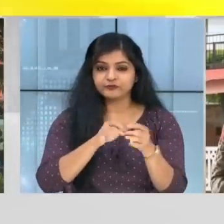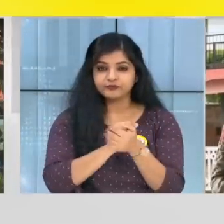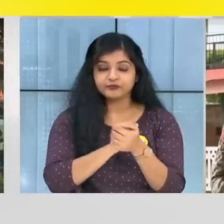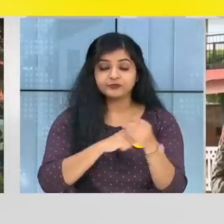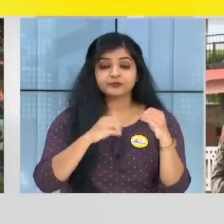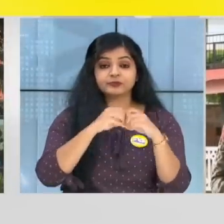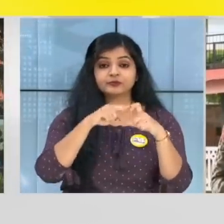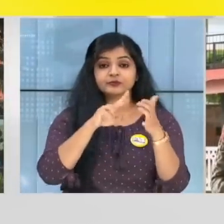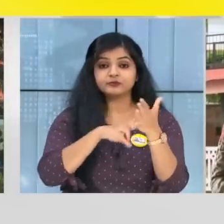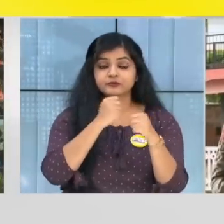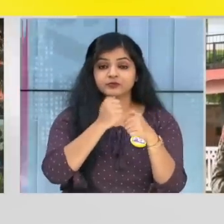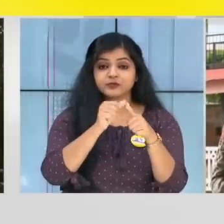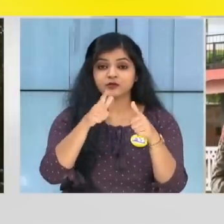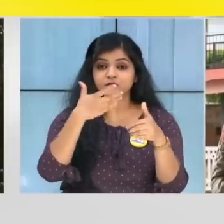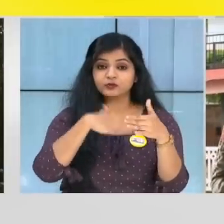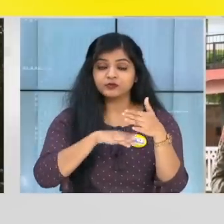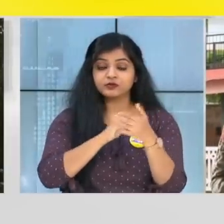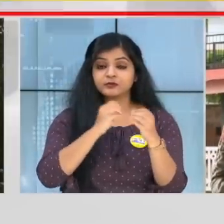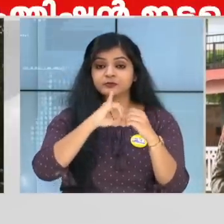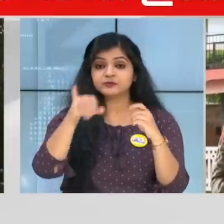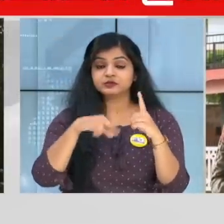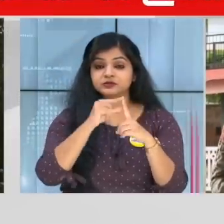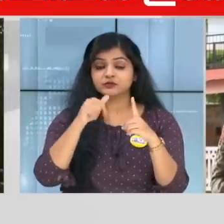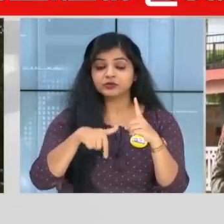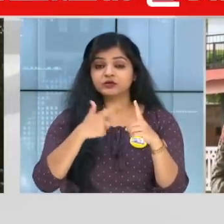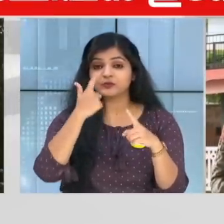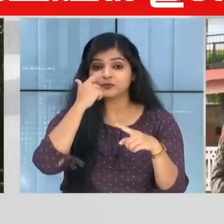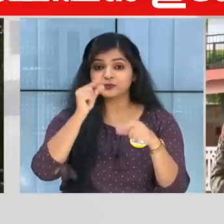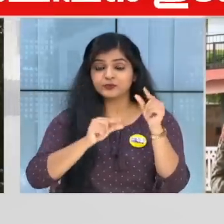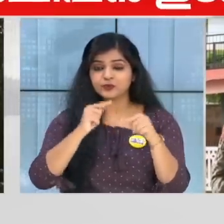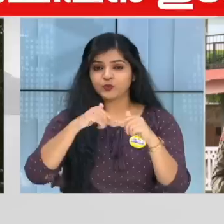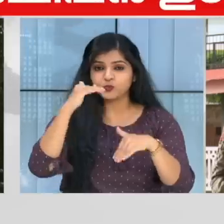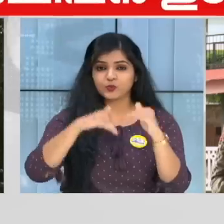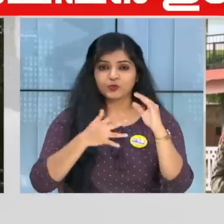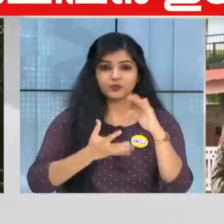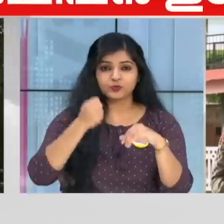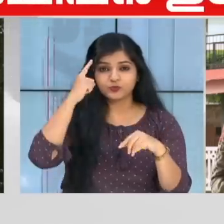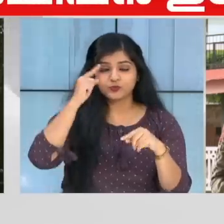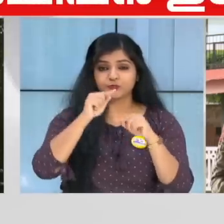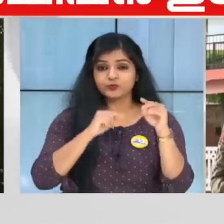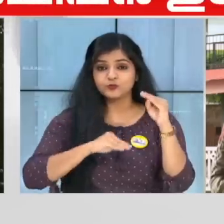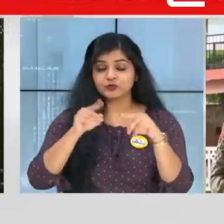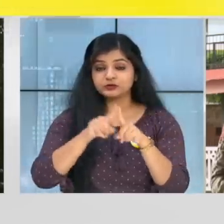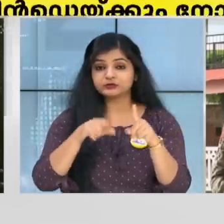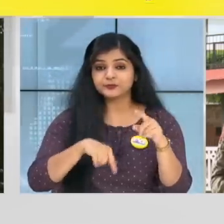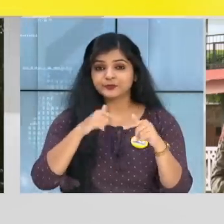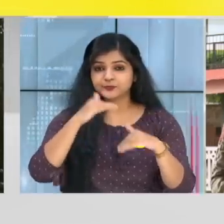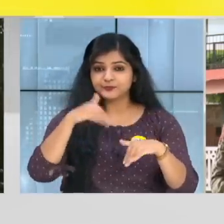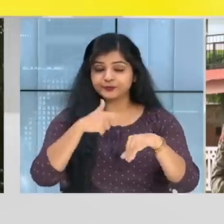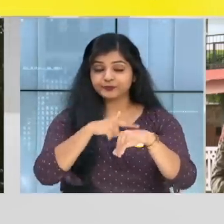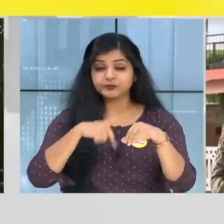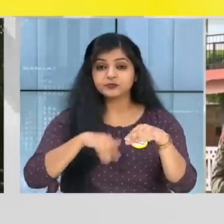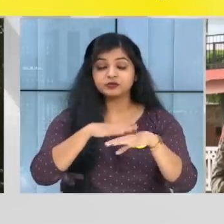ബംഗാളിൽ അടക്കം BJP പ്രധാനമായും സ്ത്രീ വോട്ടുകൾ ലക്ഷ്യം വെച്ച് പ്രചരണം നടത്തുന്ന ഈ തിരഞ്ഞെടുപ്പിൽ രാജ്യത്തെ